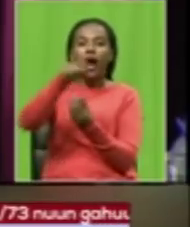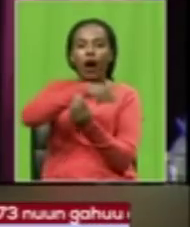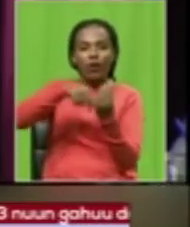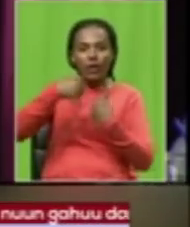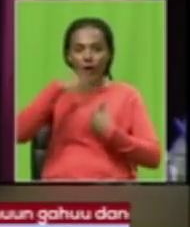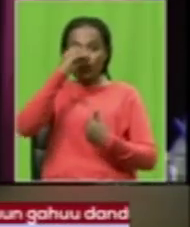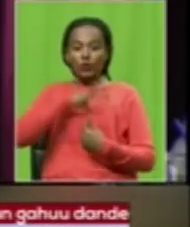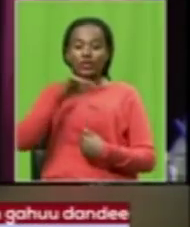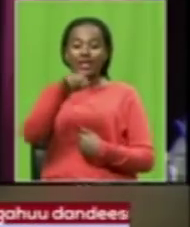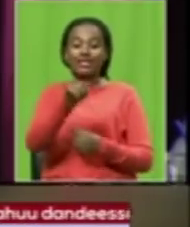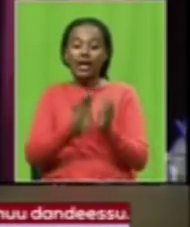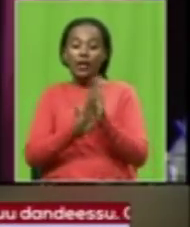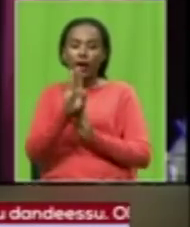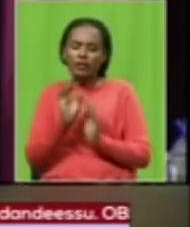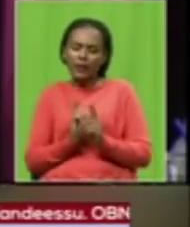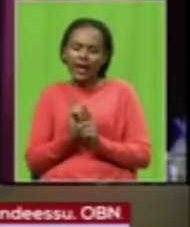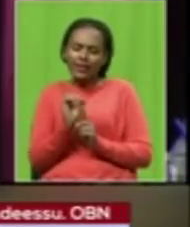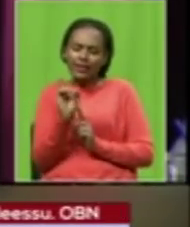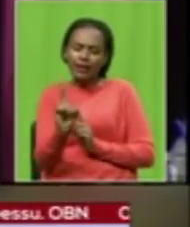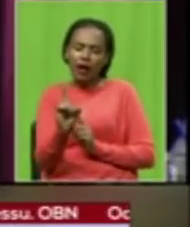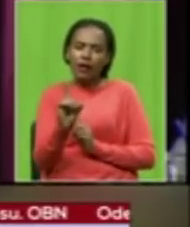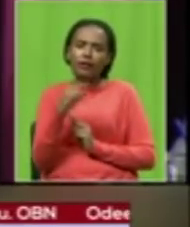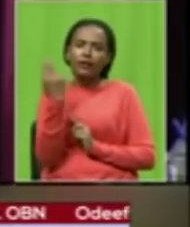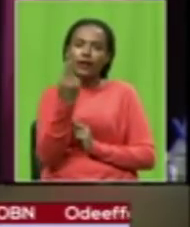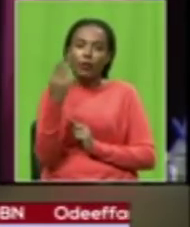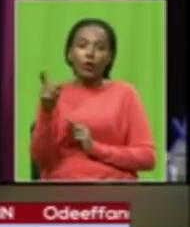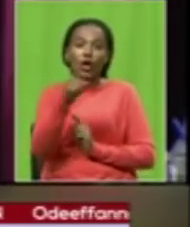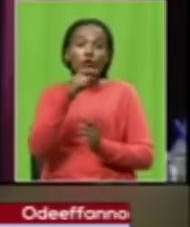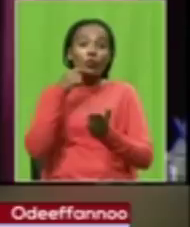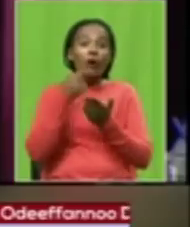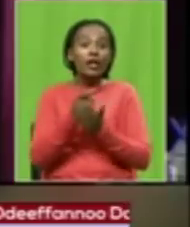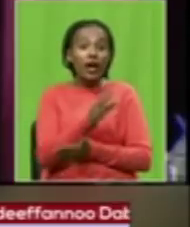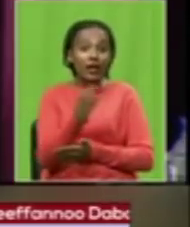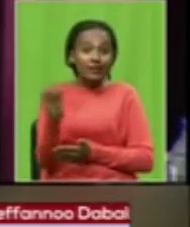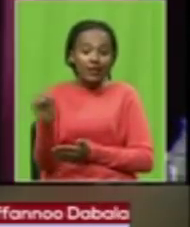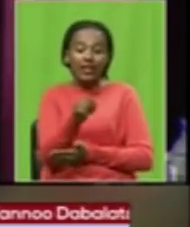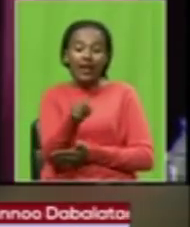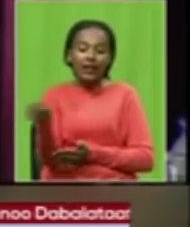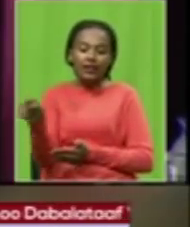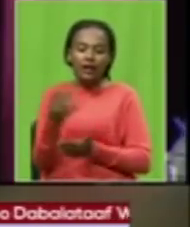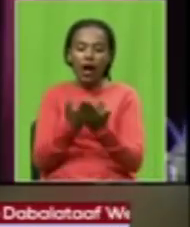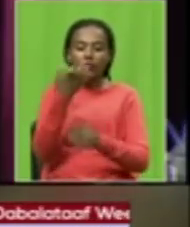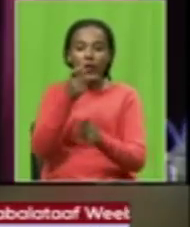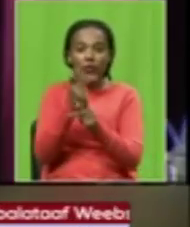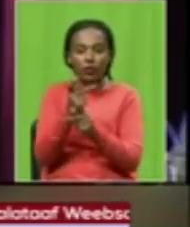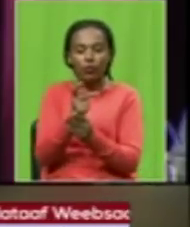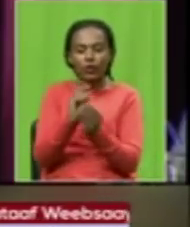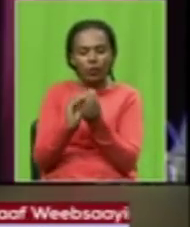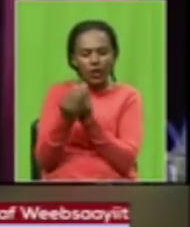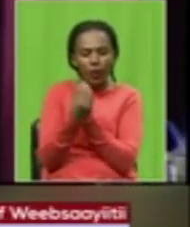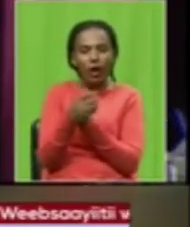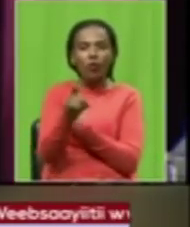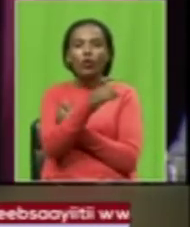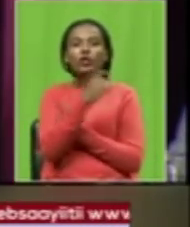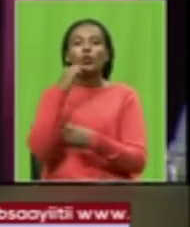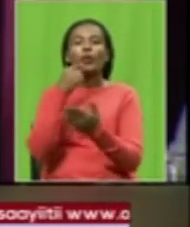fayyadamu diriirsuun barbaachisaadha. Akka biyyoota Afrikaa biroo warqii, potaash, gaazii fi boba'aa dabalatee wayita misoomsinu jiraataan naannichaa